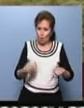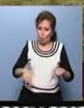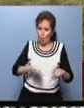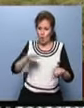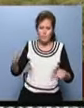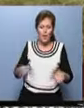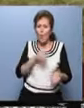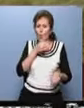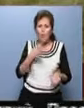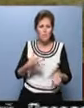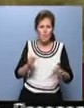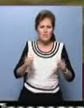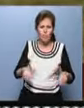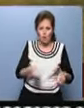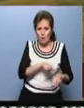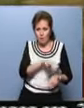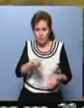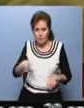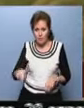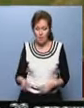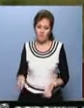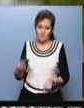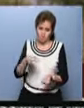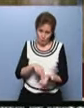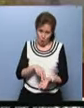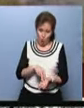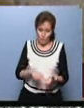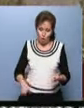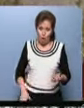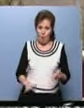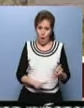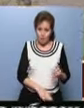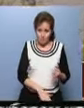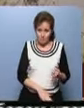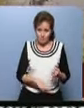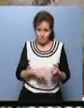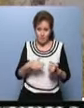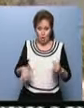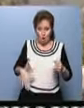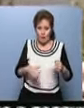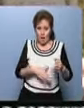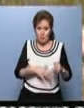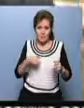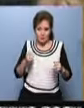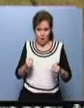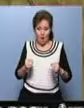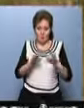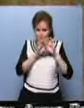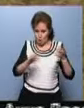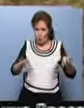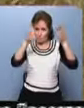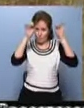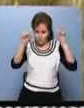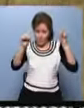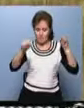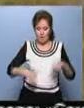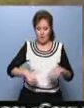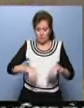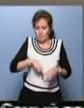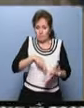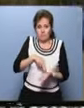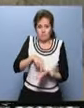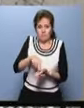Самый правильный – это когда они встают ногами. Осторожно. За веревку, соответственно, руками за верхнюю держатся и